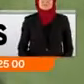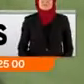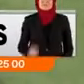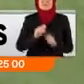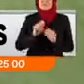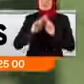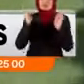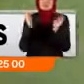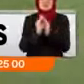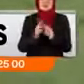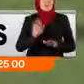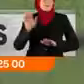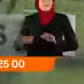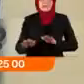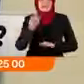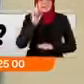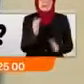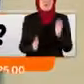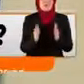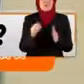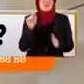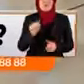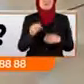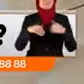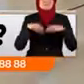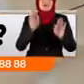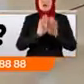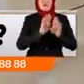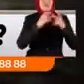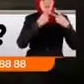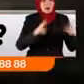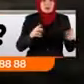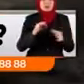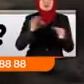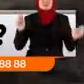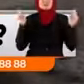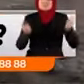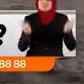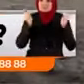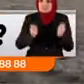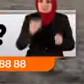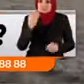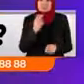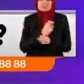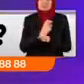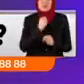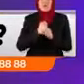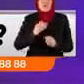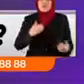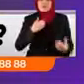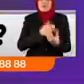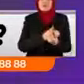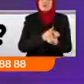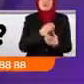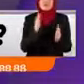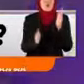dünyasına adım atan ilk robot değil kesi kapıları açan ip atlayan ve riskli görevlere katılan robotlar becerilerine